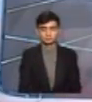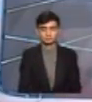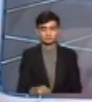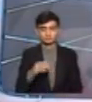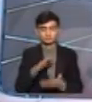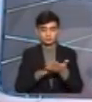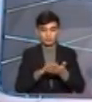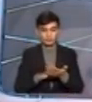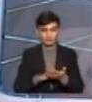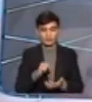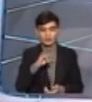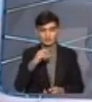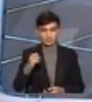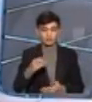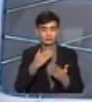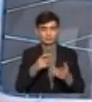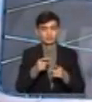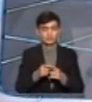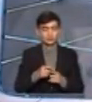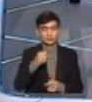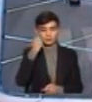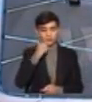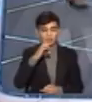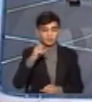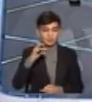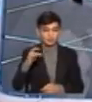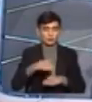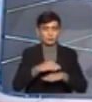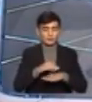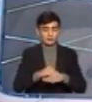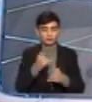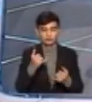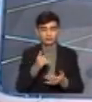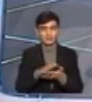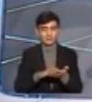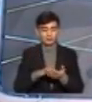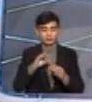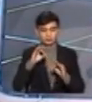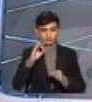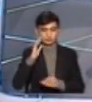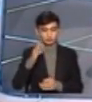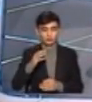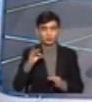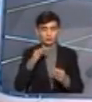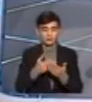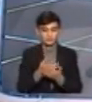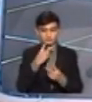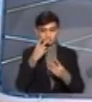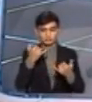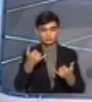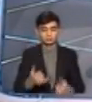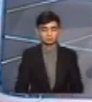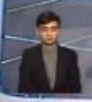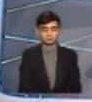А пока мы продолжаем, Аида, тебе слово. Рахмет, Асқар. Қайырлы кеш. Бүгінге келіп түскен ақпараттармен таныстыруды ары қарай жалғастырамыз. Қазір